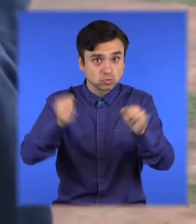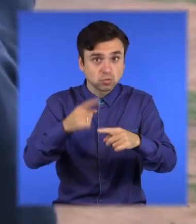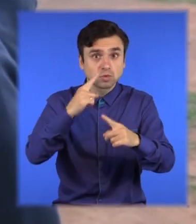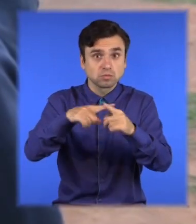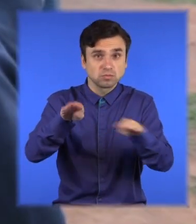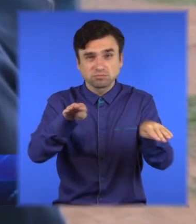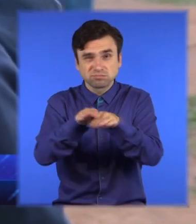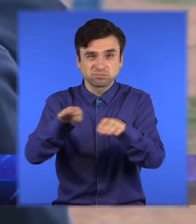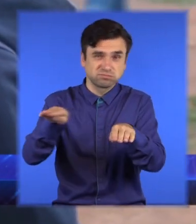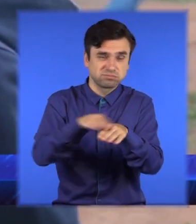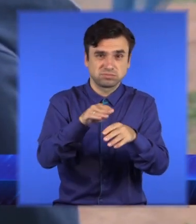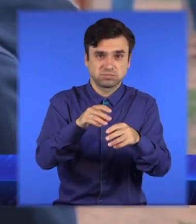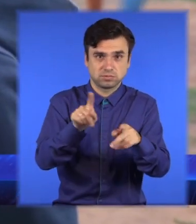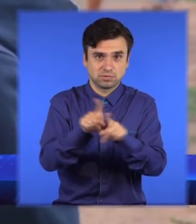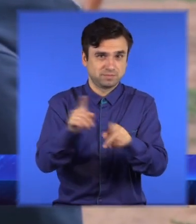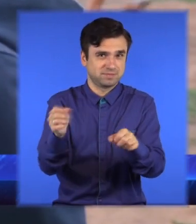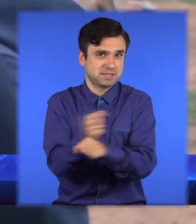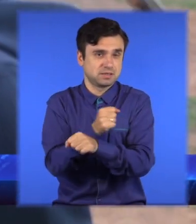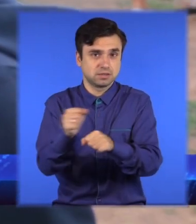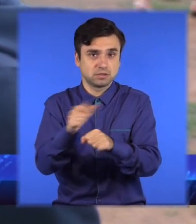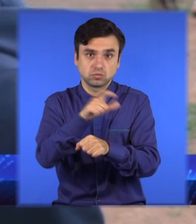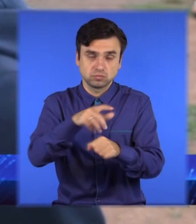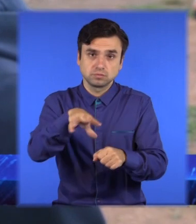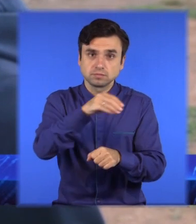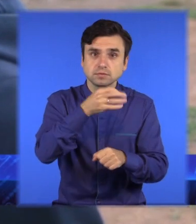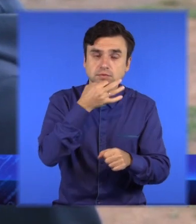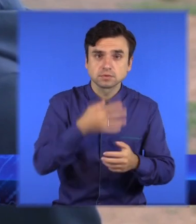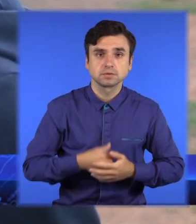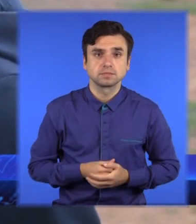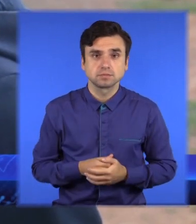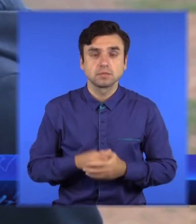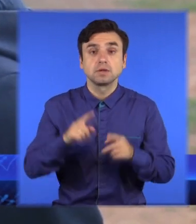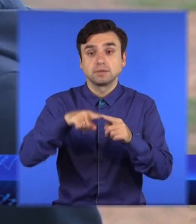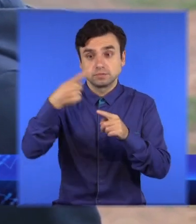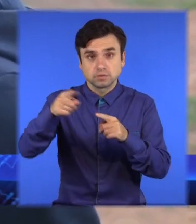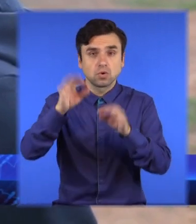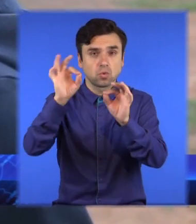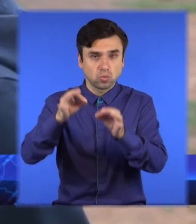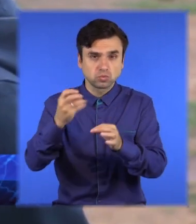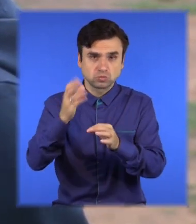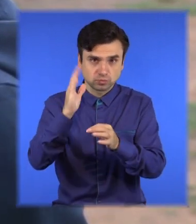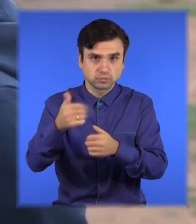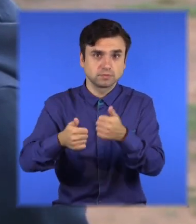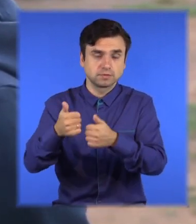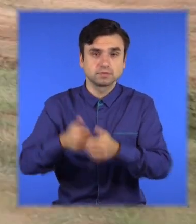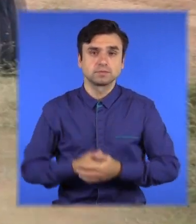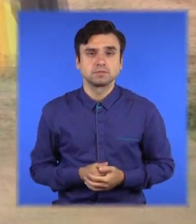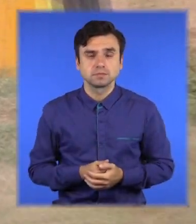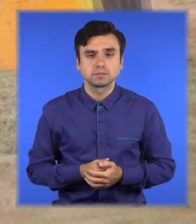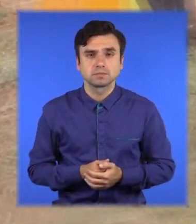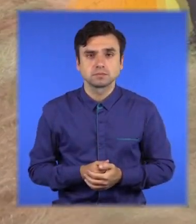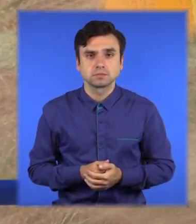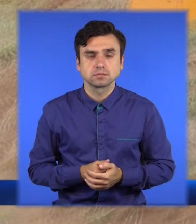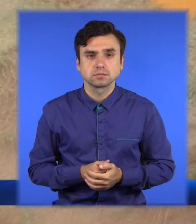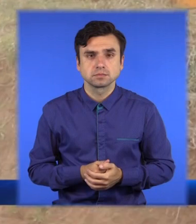кумирів. Я був 3 рази на гонках, і я болів за 20-го номера. Більше всіх мені подобається.